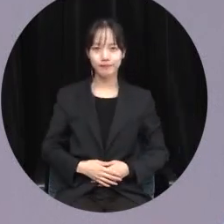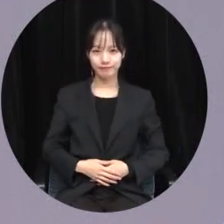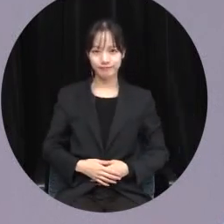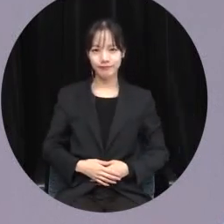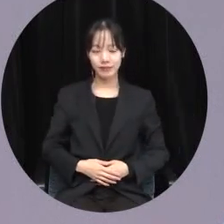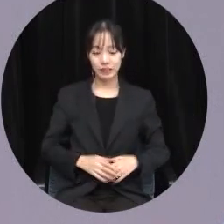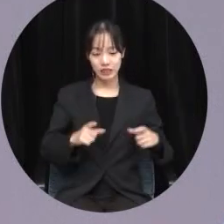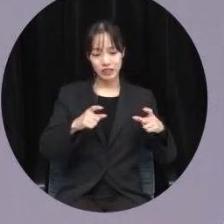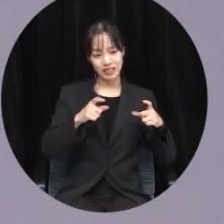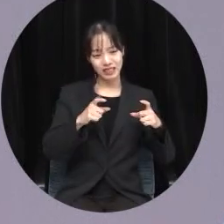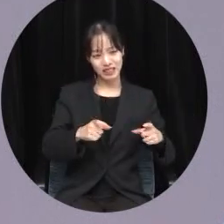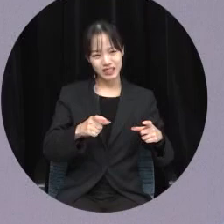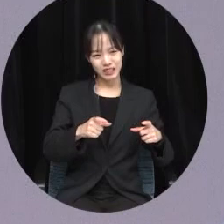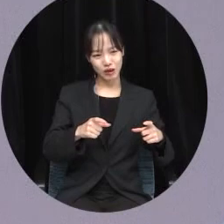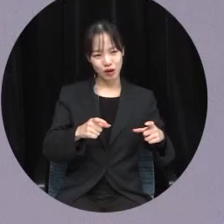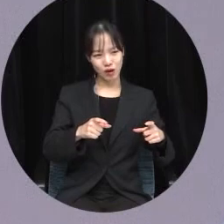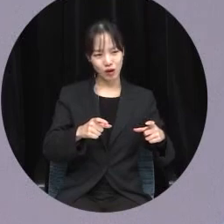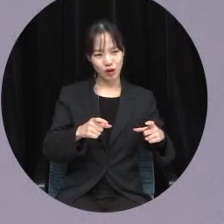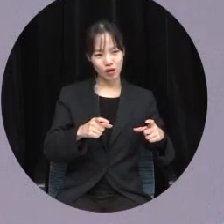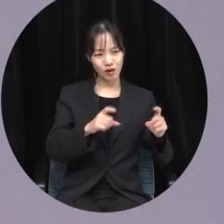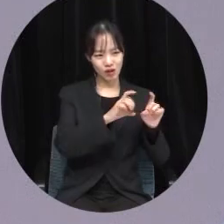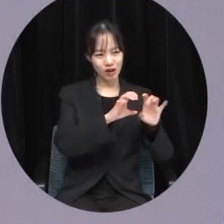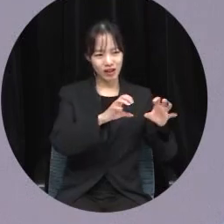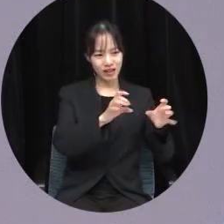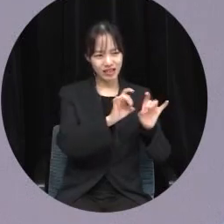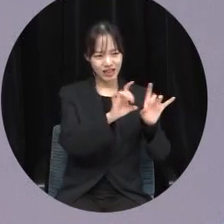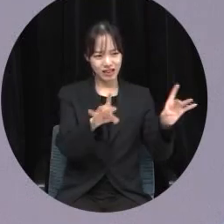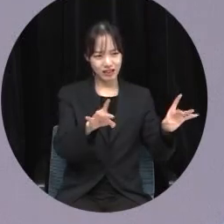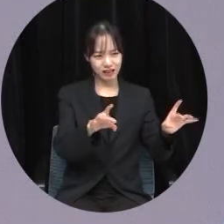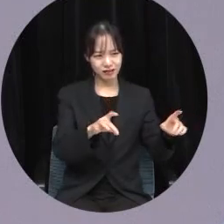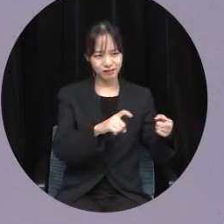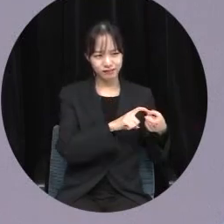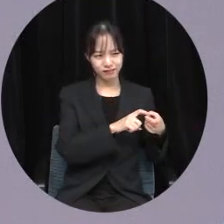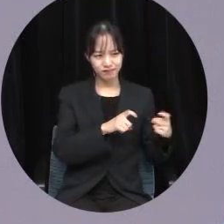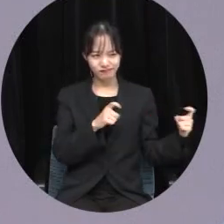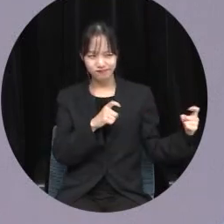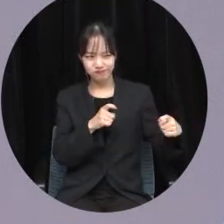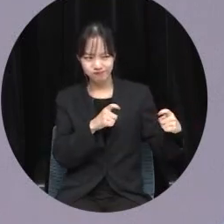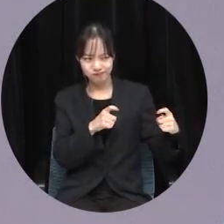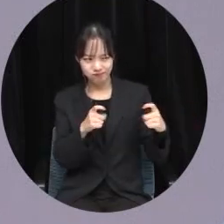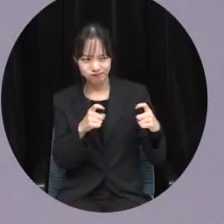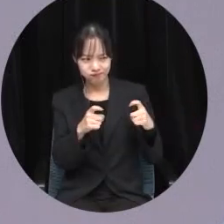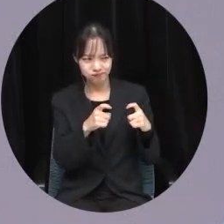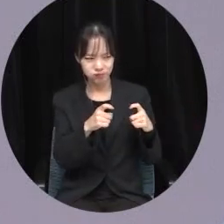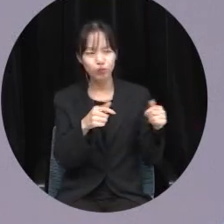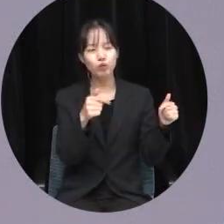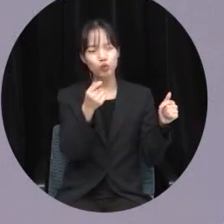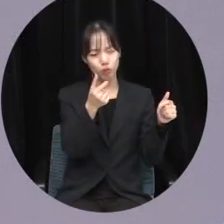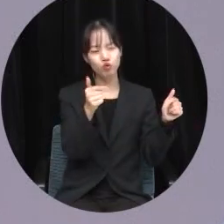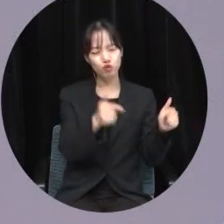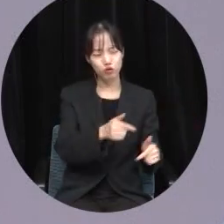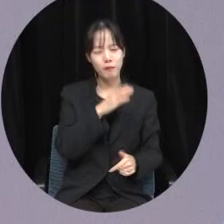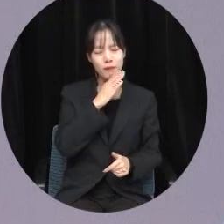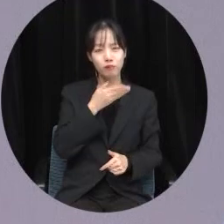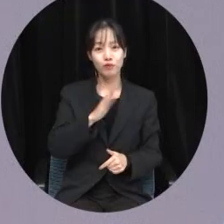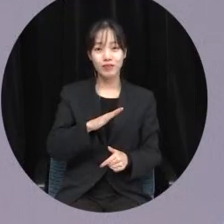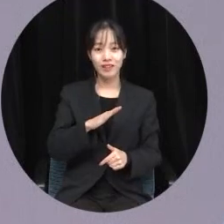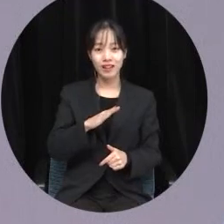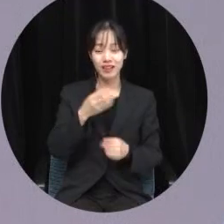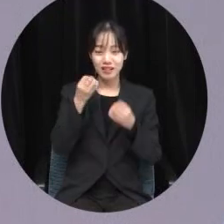지역 감정은 많이 누그러졌지만 새롭게 이 세대 간 갈등 또 젠더 갈등